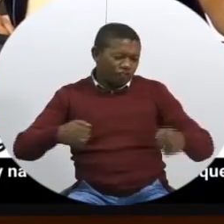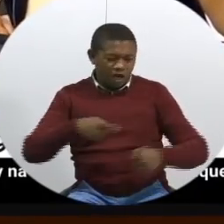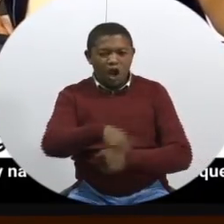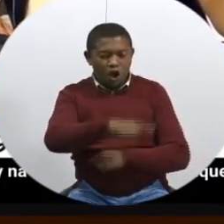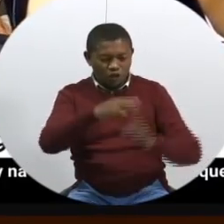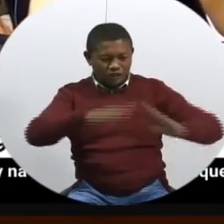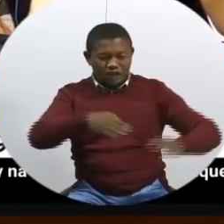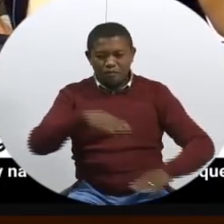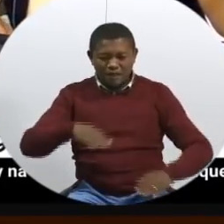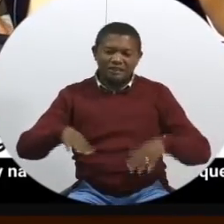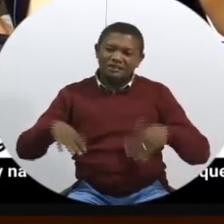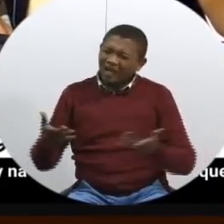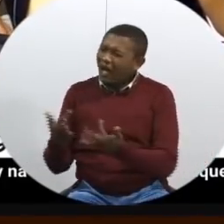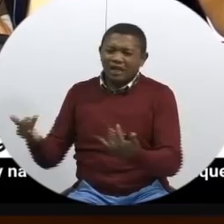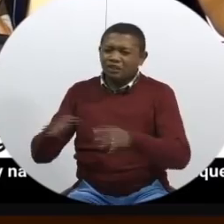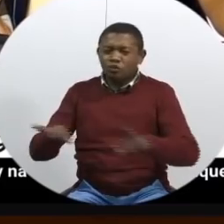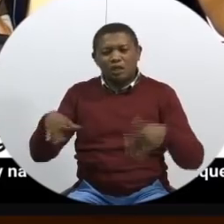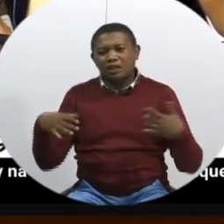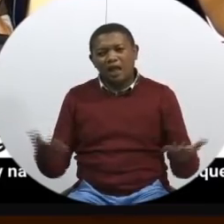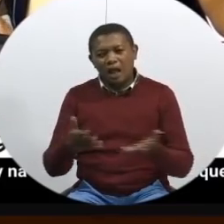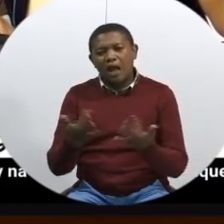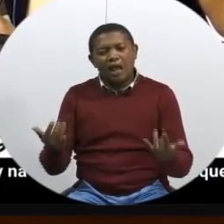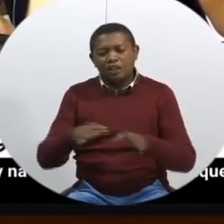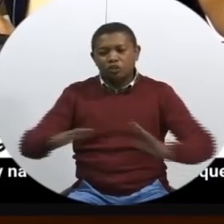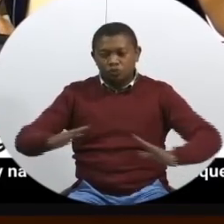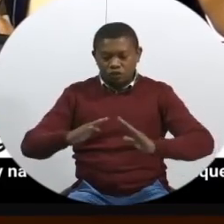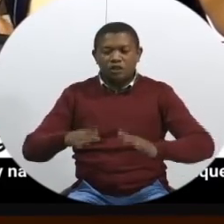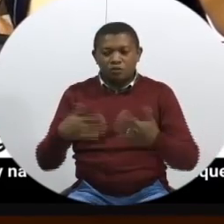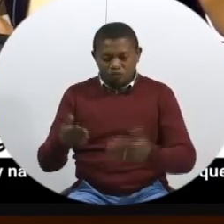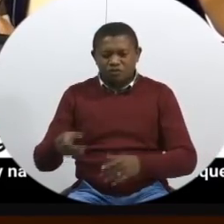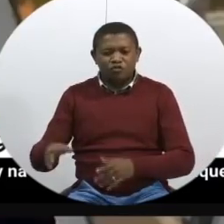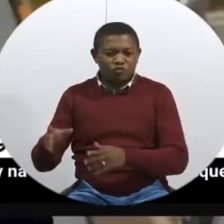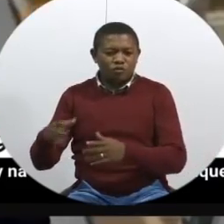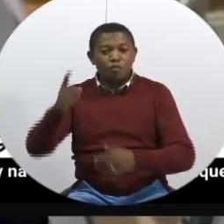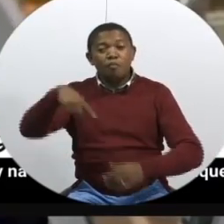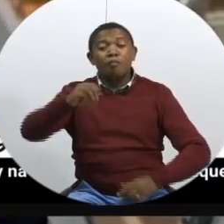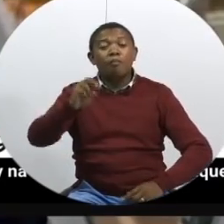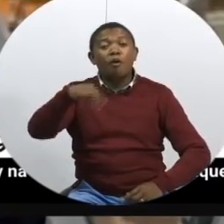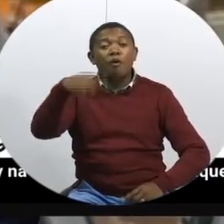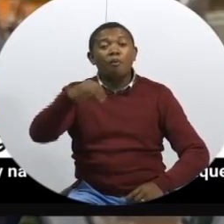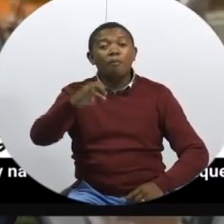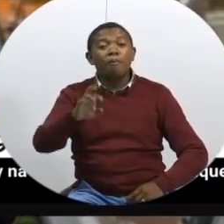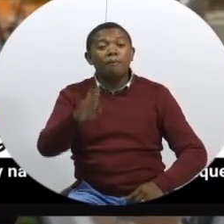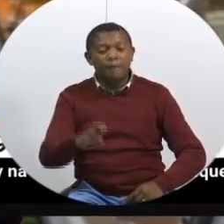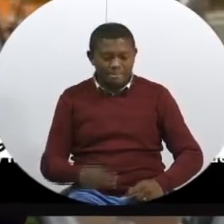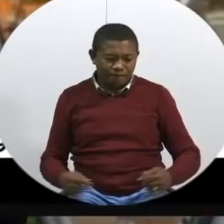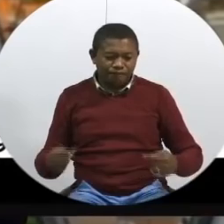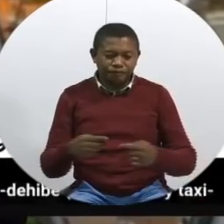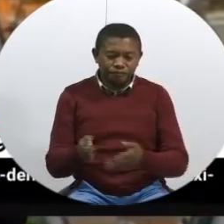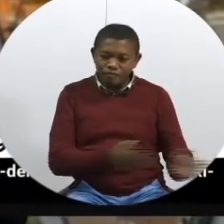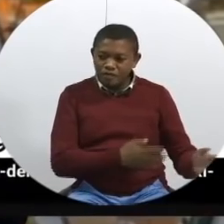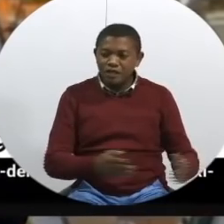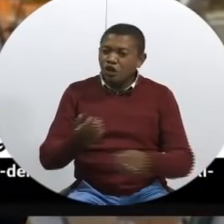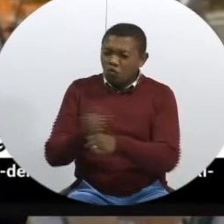anavitra an'izay haitrano zay, naiza naiza misy haitrano zany, dia zay a ny pompier. Raha toa ndray ka misy ny manafika ny firenena anankiray